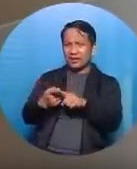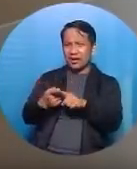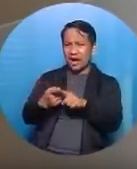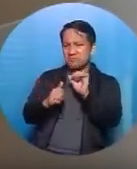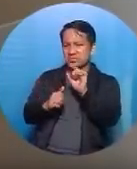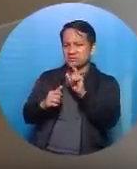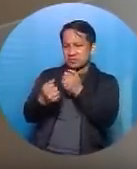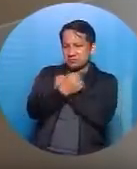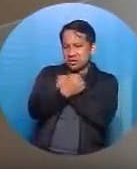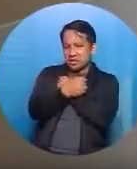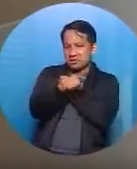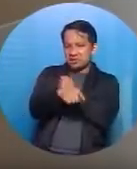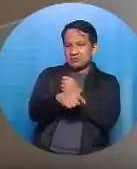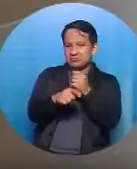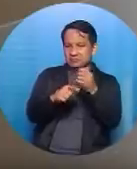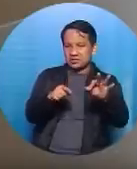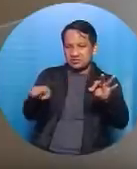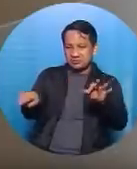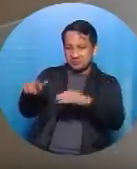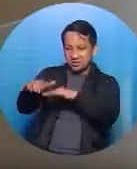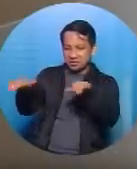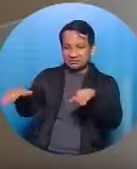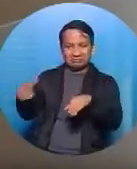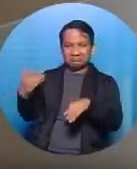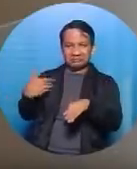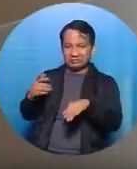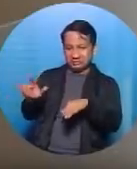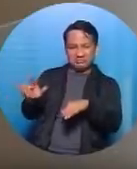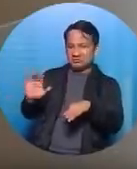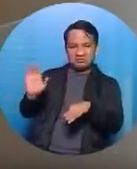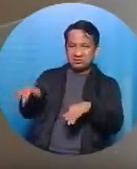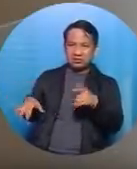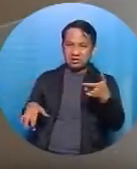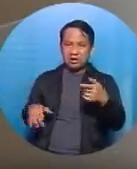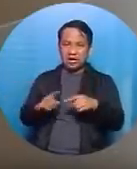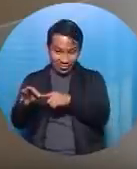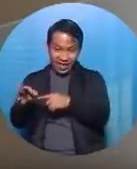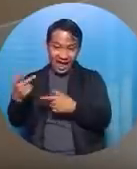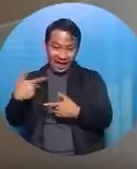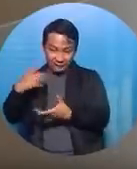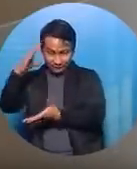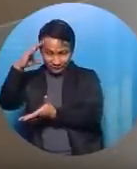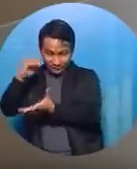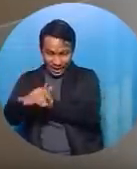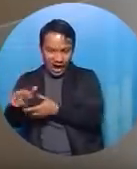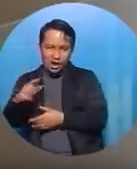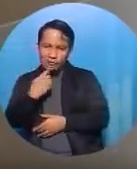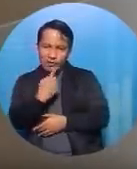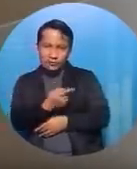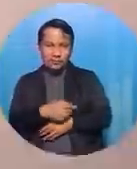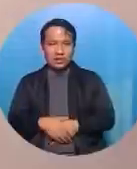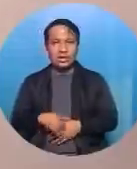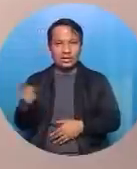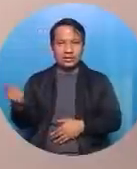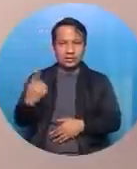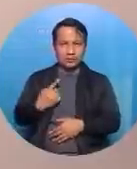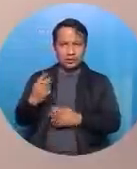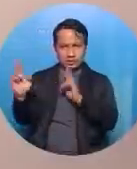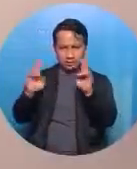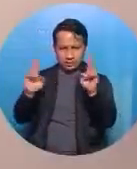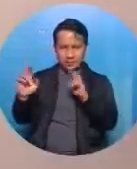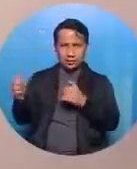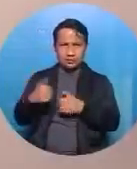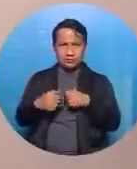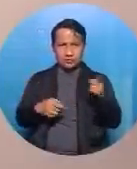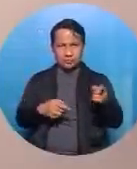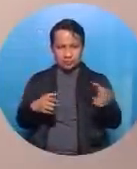mga anak niya. Ako po. At ano naman pong sabi ng mister ng nikabit? Handa din daw po yun makipagtulungan sa amin para daw